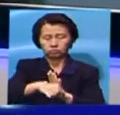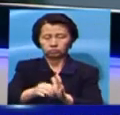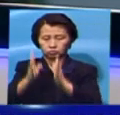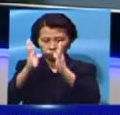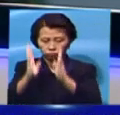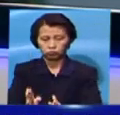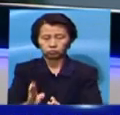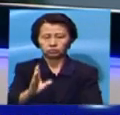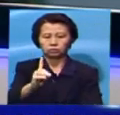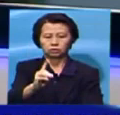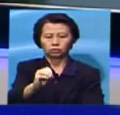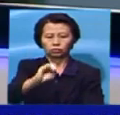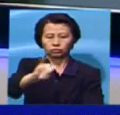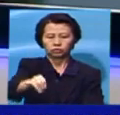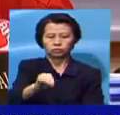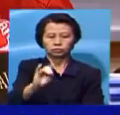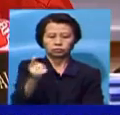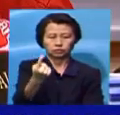perundangan